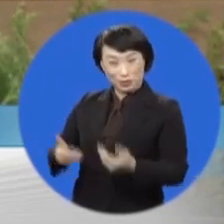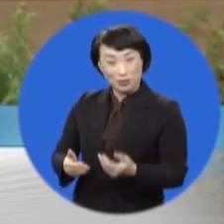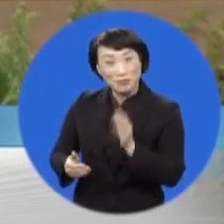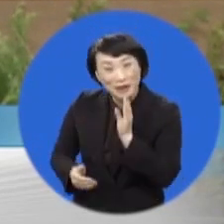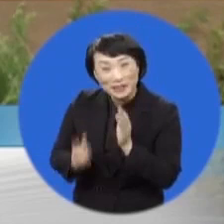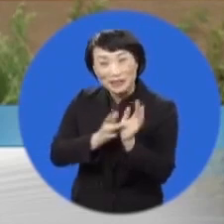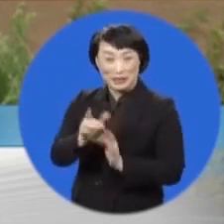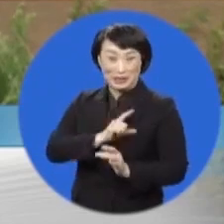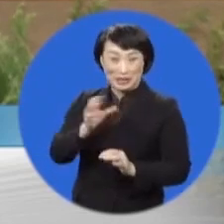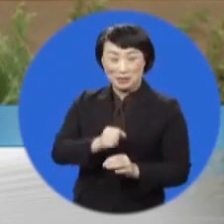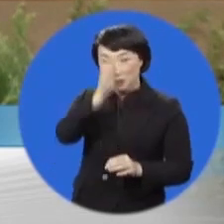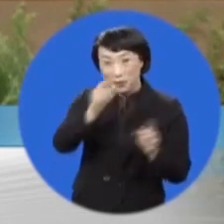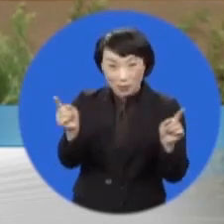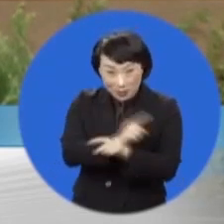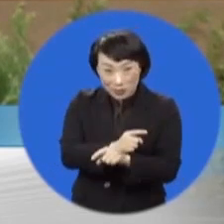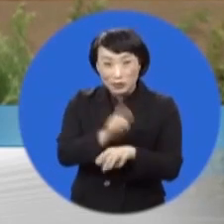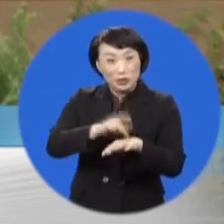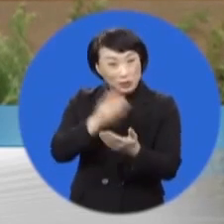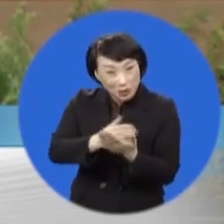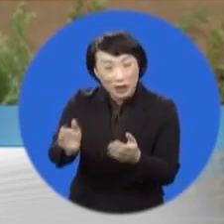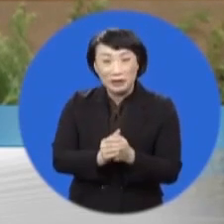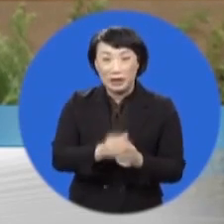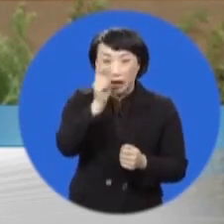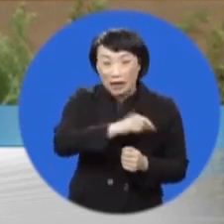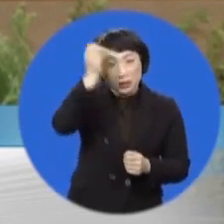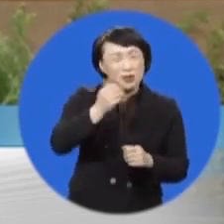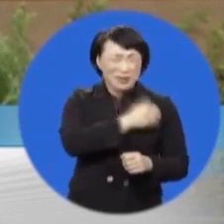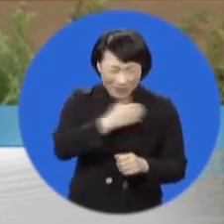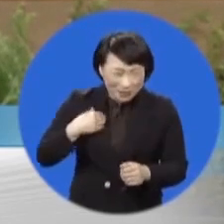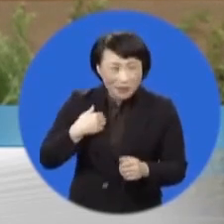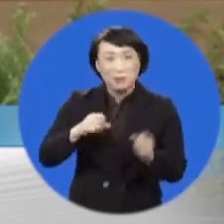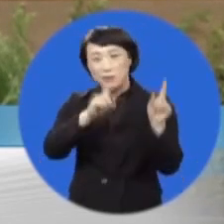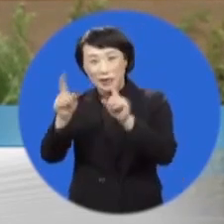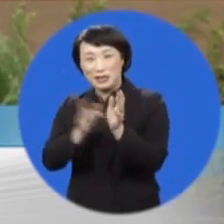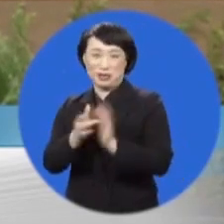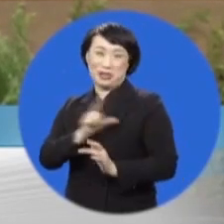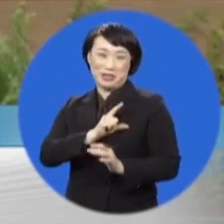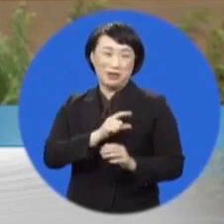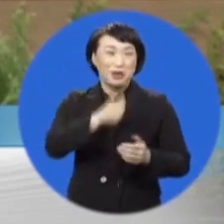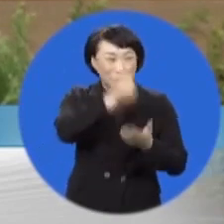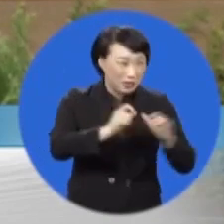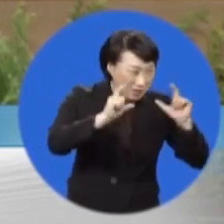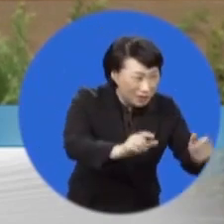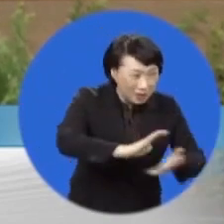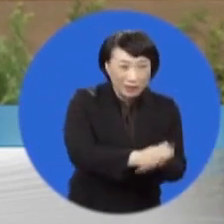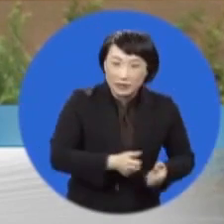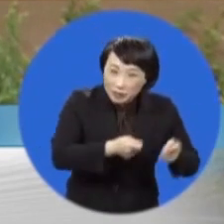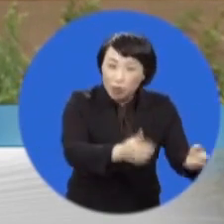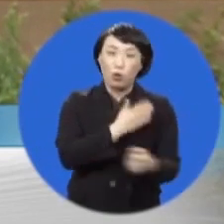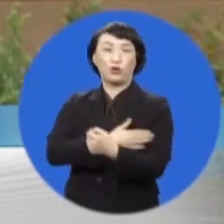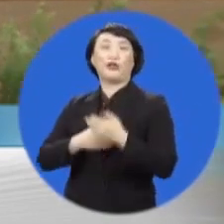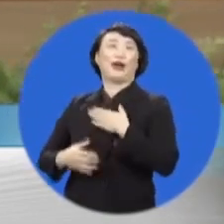이름으로 평가할 중국 중심을 쫓아내고 해 한 명을 음이 후 아내 이름으로 청주 해도 하하 지킬